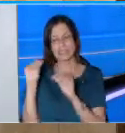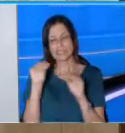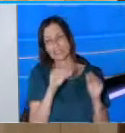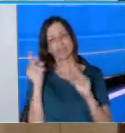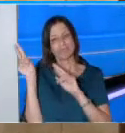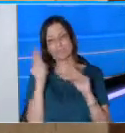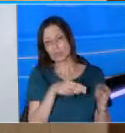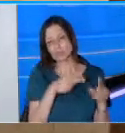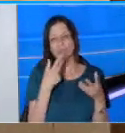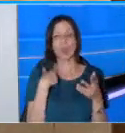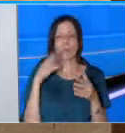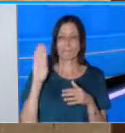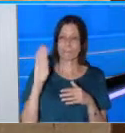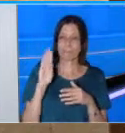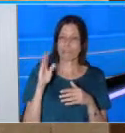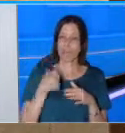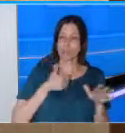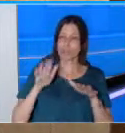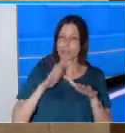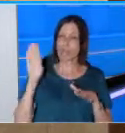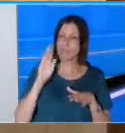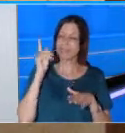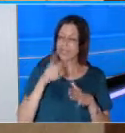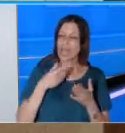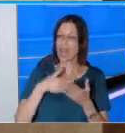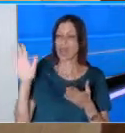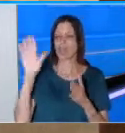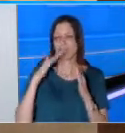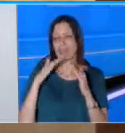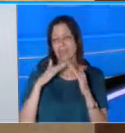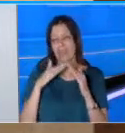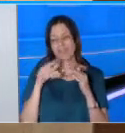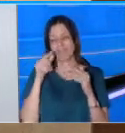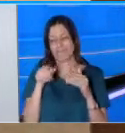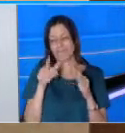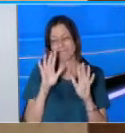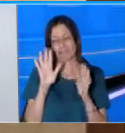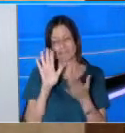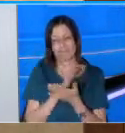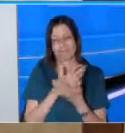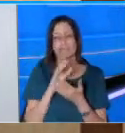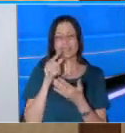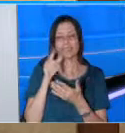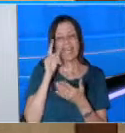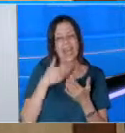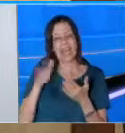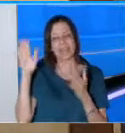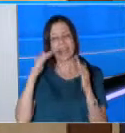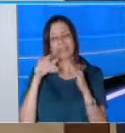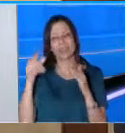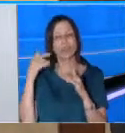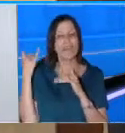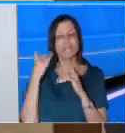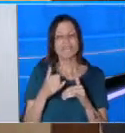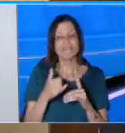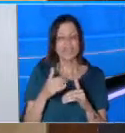להשתנות. נתניהו, ראש הממשלה נתניהו, צריך ללכת הביתה. ומפה זה נגזר, הוא צריך ללכת הביתה, כי הוא הביא עכשיו